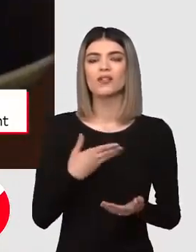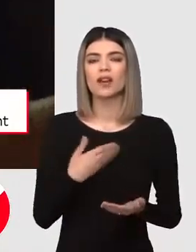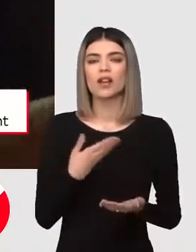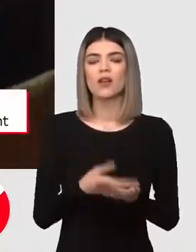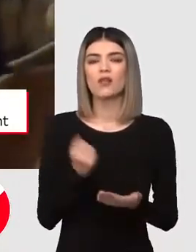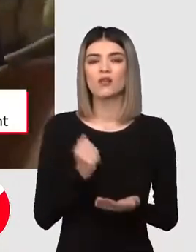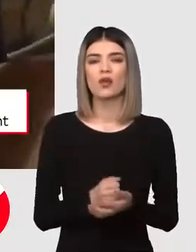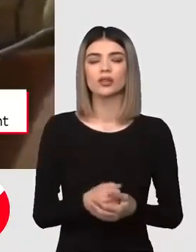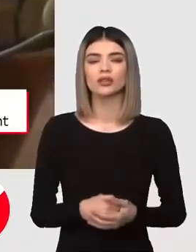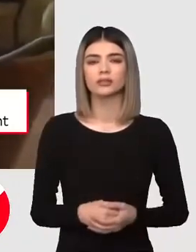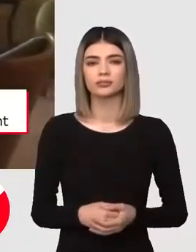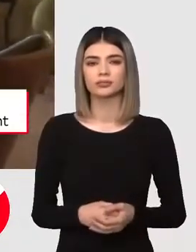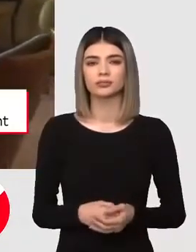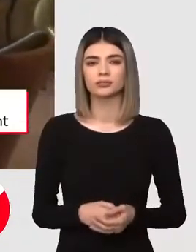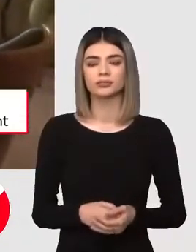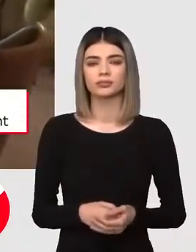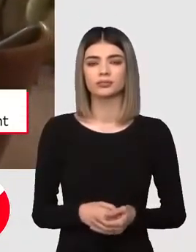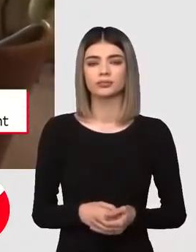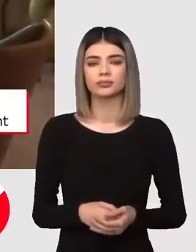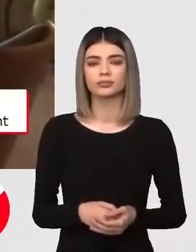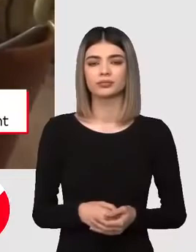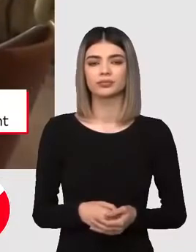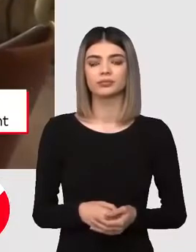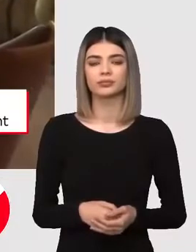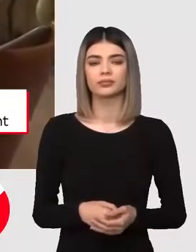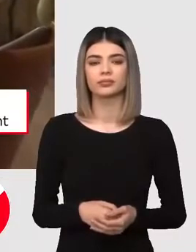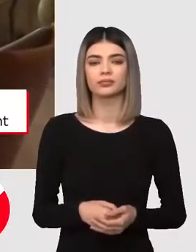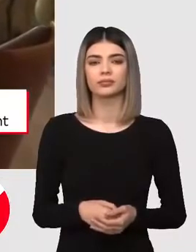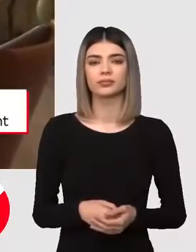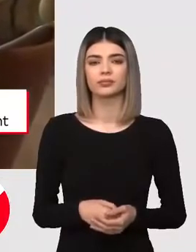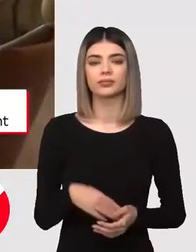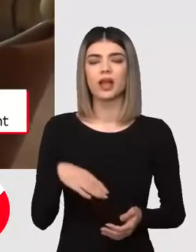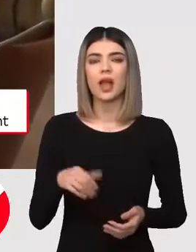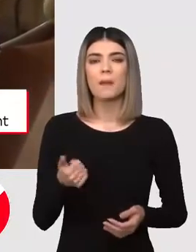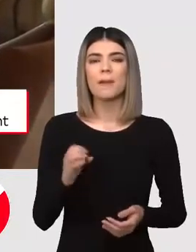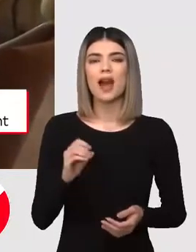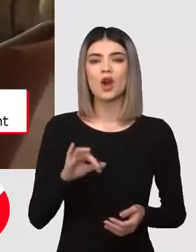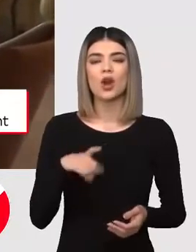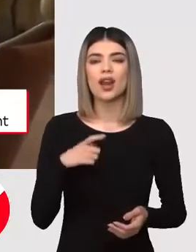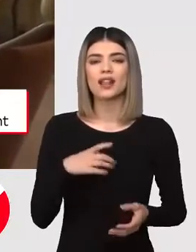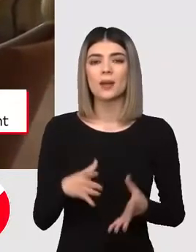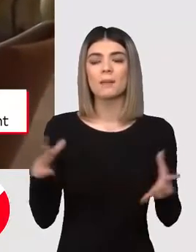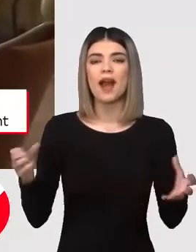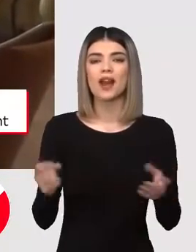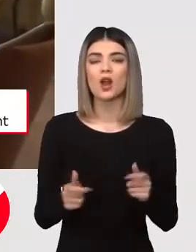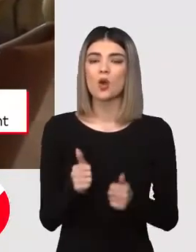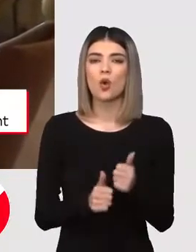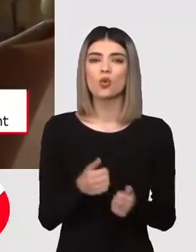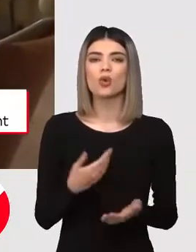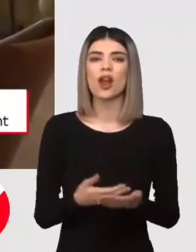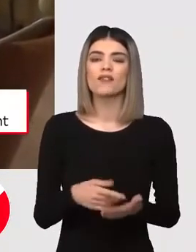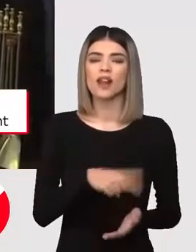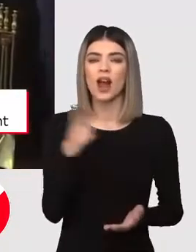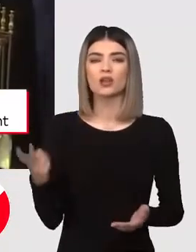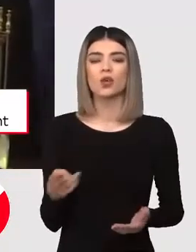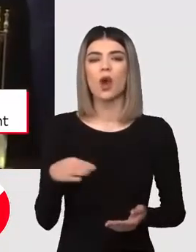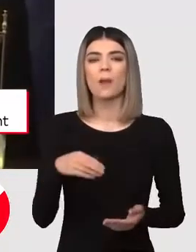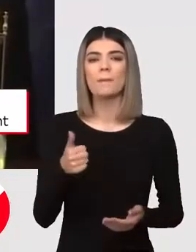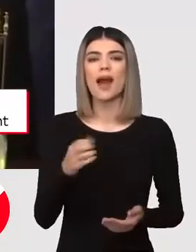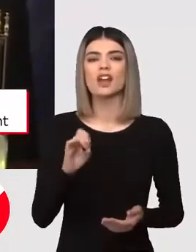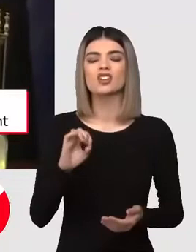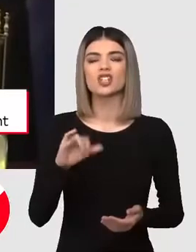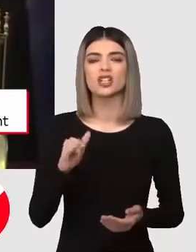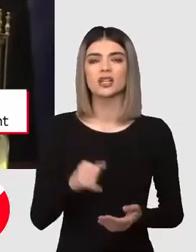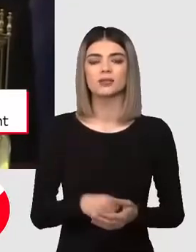scrutin. Partidul lui Emmanuel Macron este în mare competiție cu extrema stânga lui Jean-Luc Mélenchon, care s-a